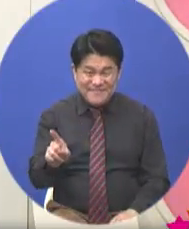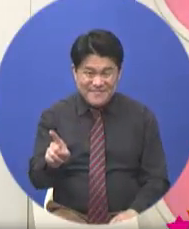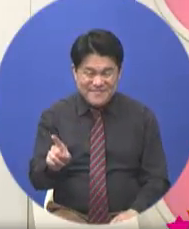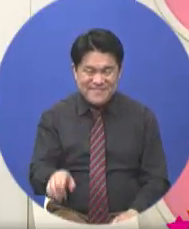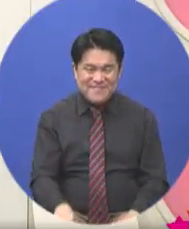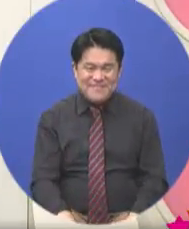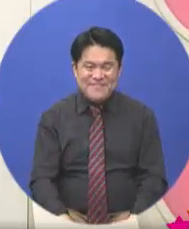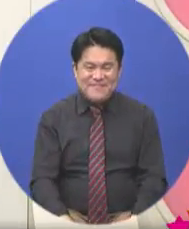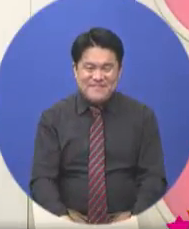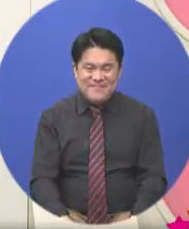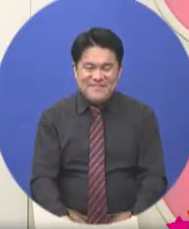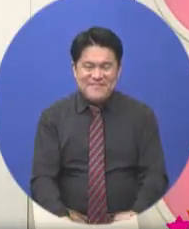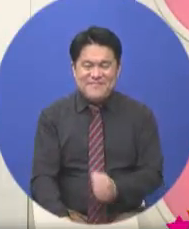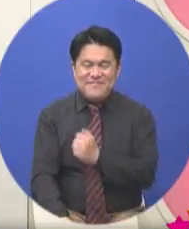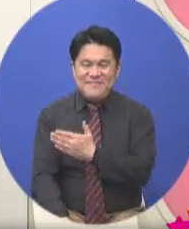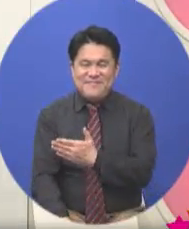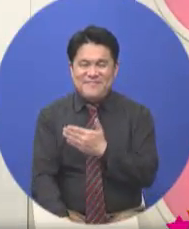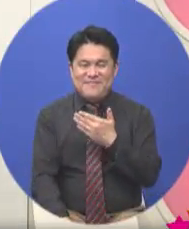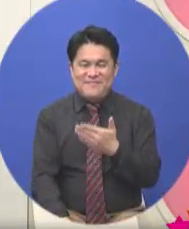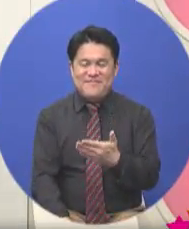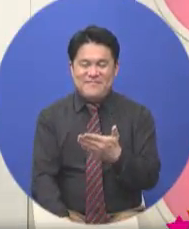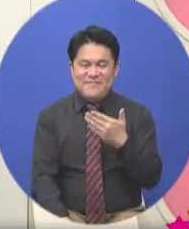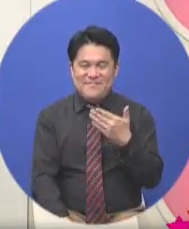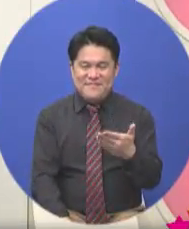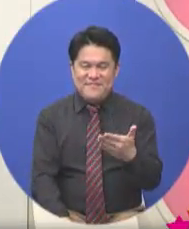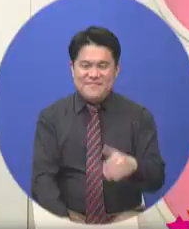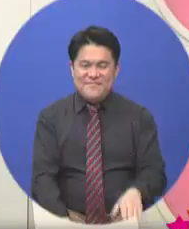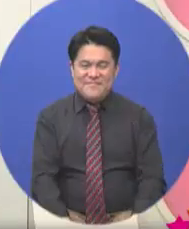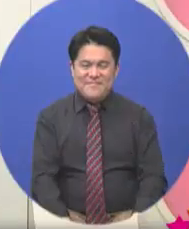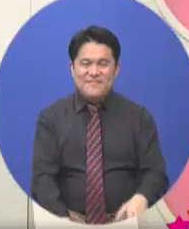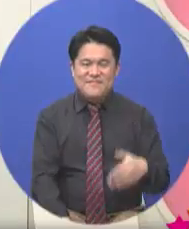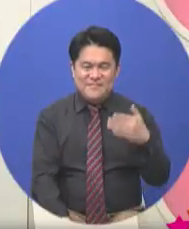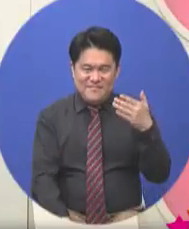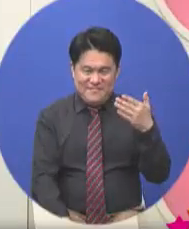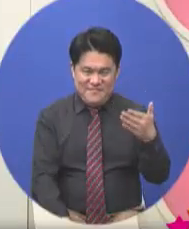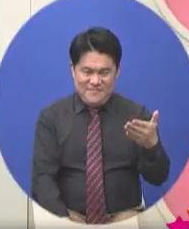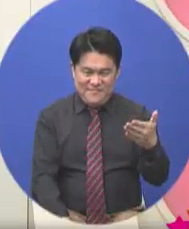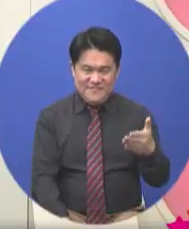보겠습니다. 점수입니다. 9점,